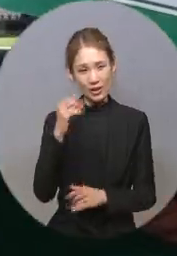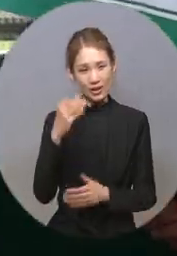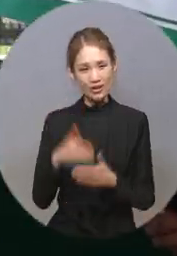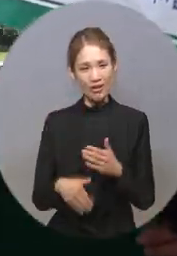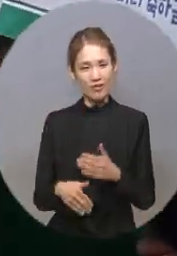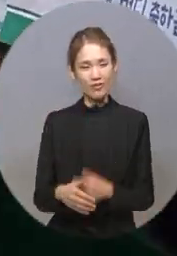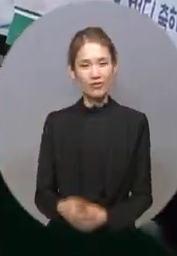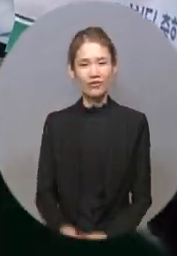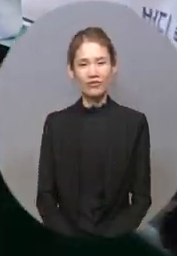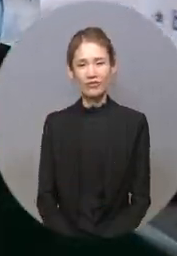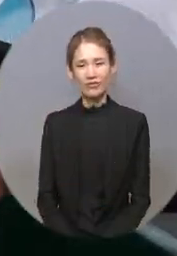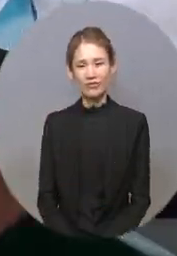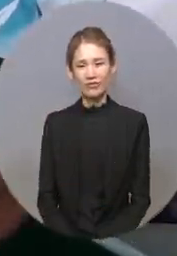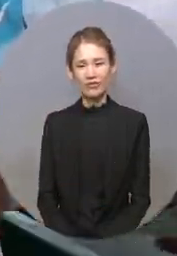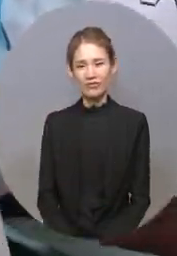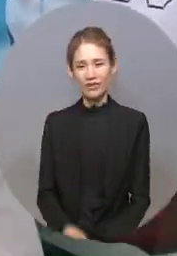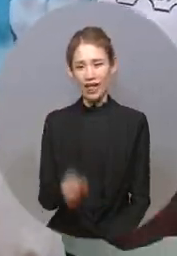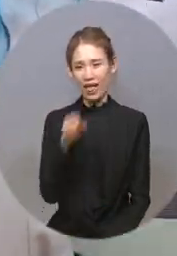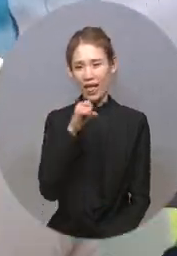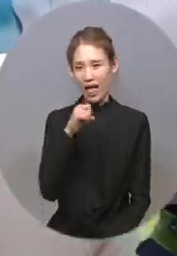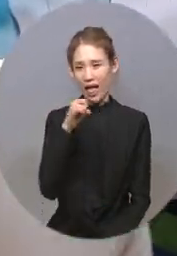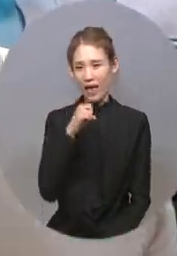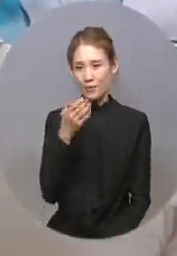네. 아이스크림 먹을게요. 네.